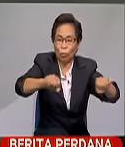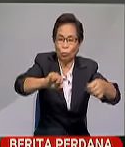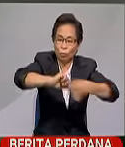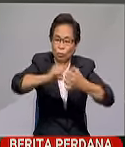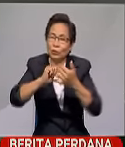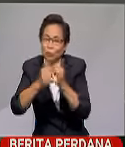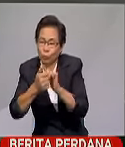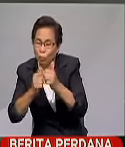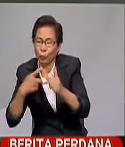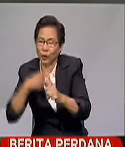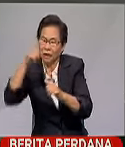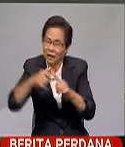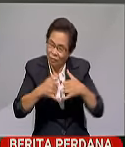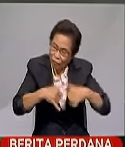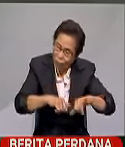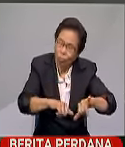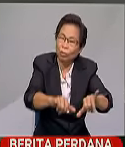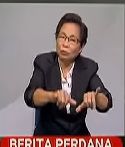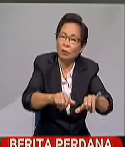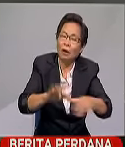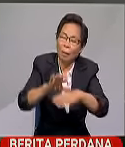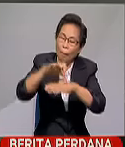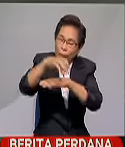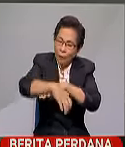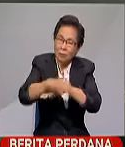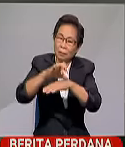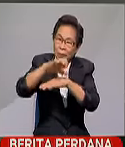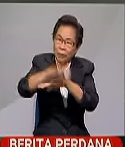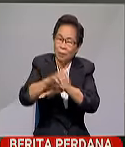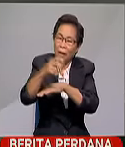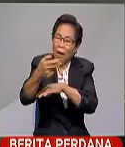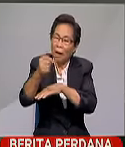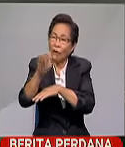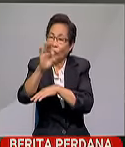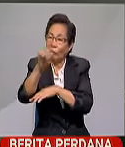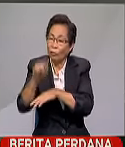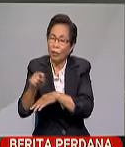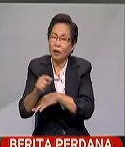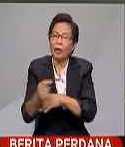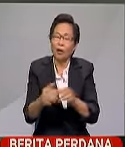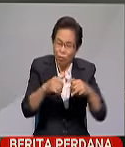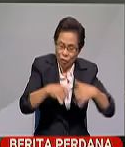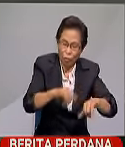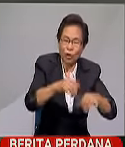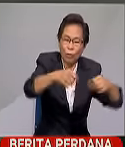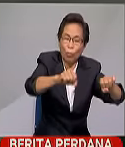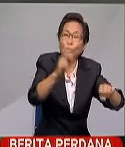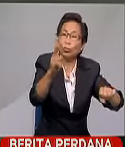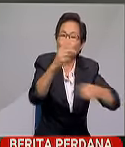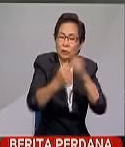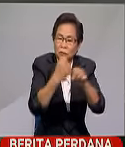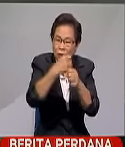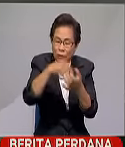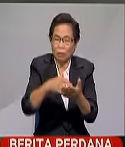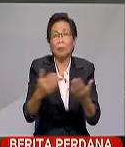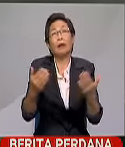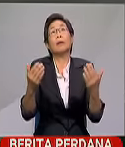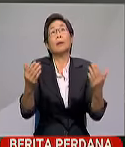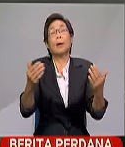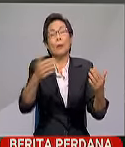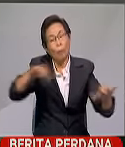him to continue. Jadi dia terpaksa continue Moto2 tahun ni, dan insyaAllah kalau dia buat